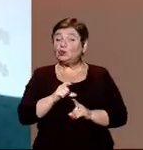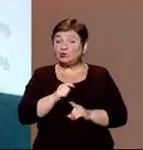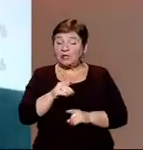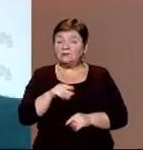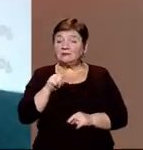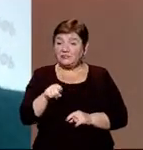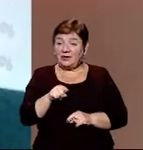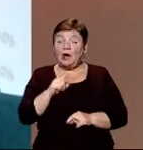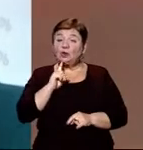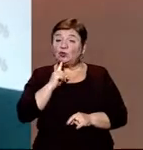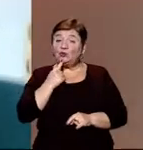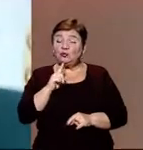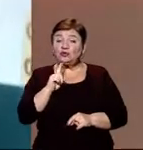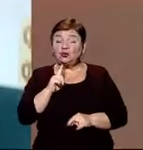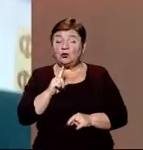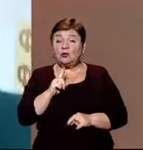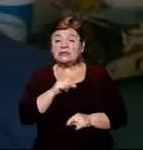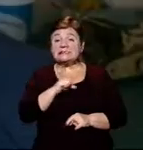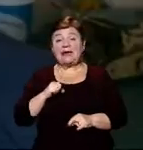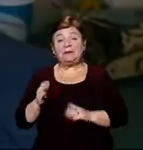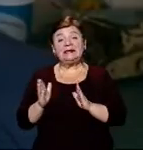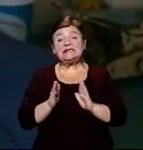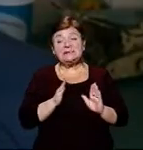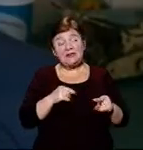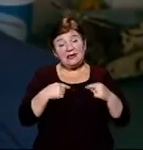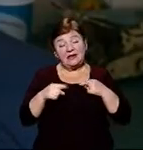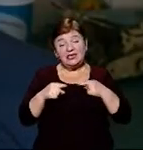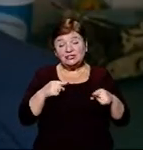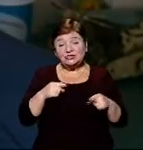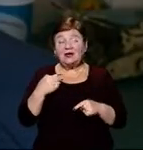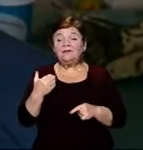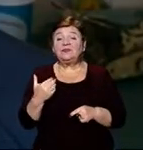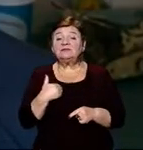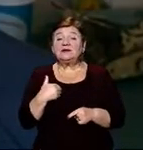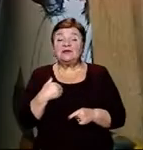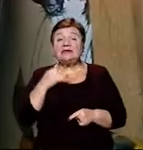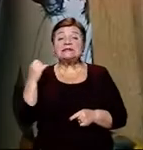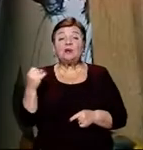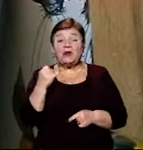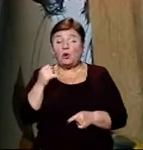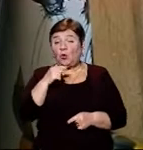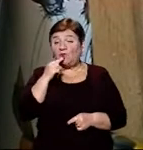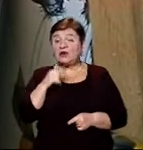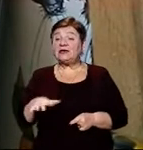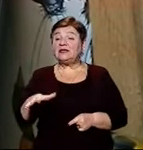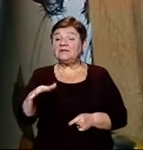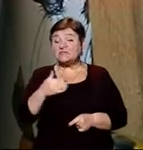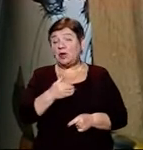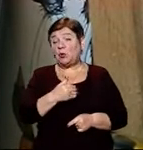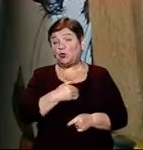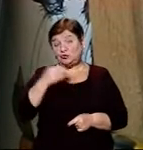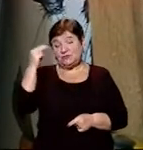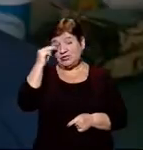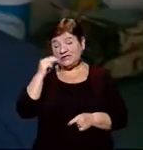процесу. Труднощі з самодисципліною учня. Дев'ятикласник Адріан Бреза дивиться урок з історії. Каже, не всі учні хочуть